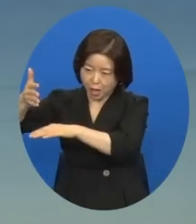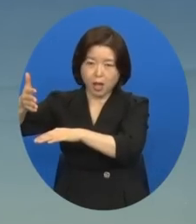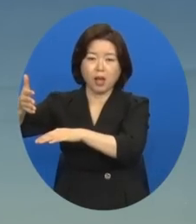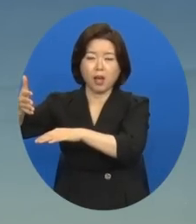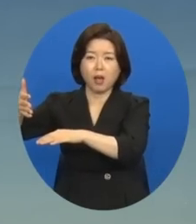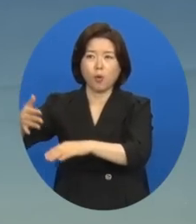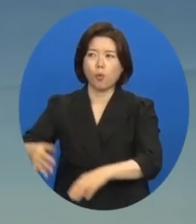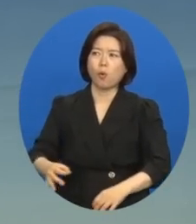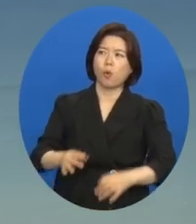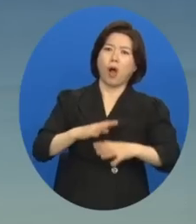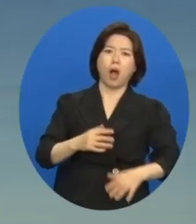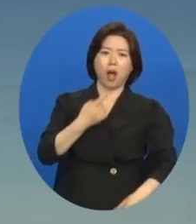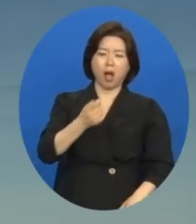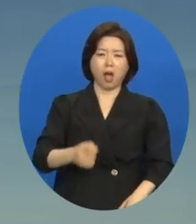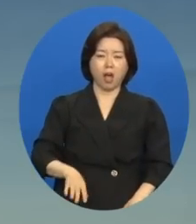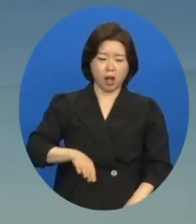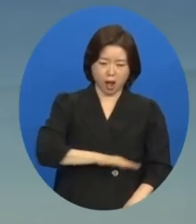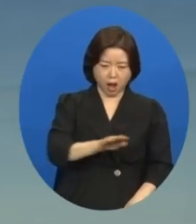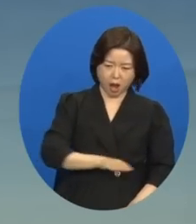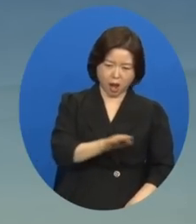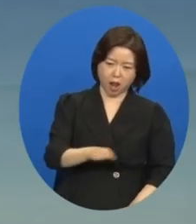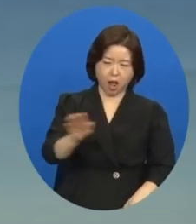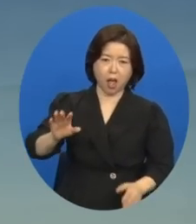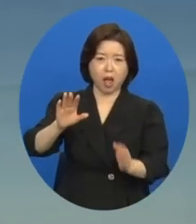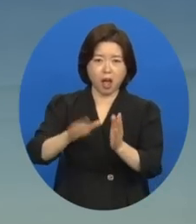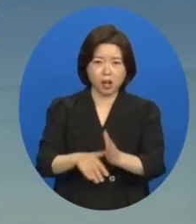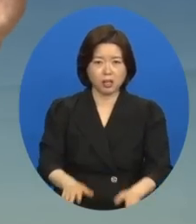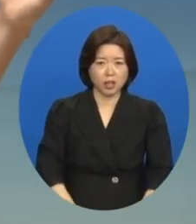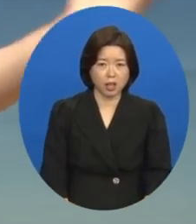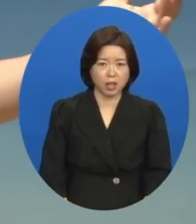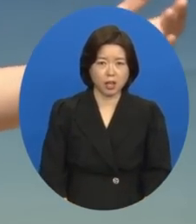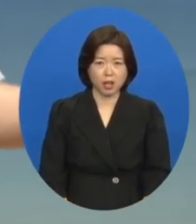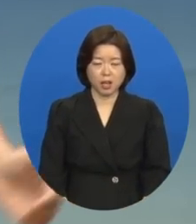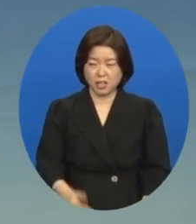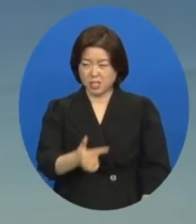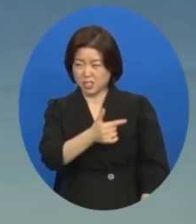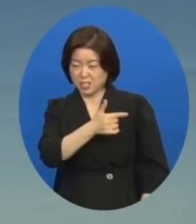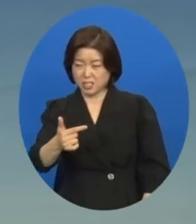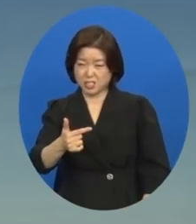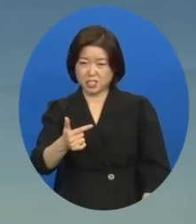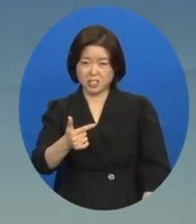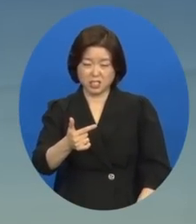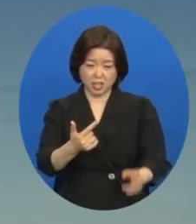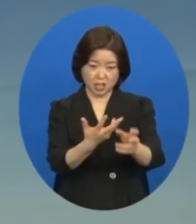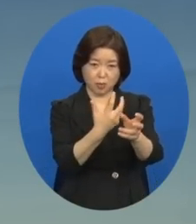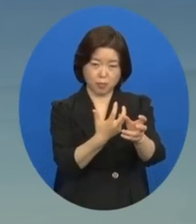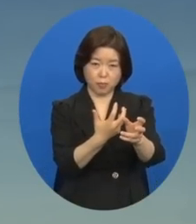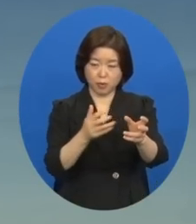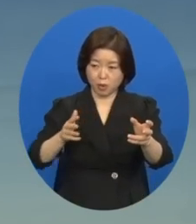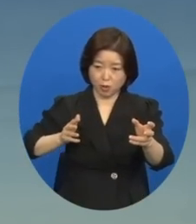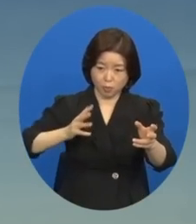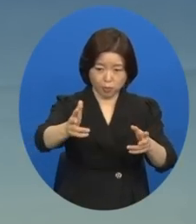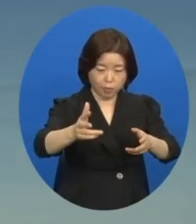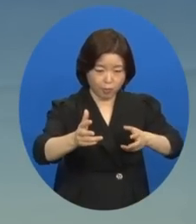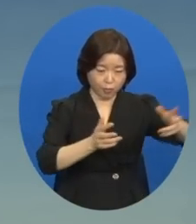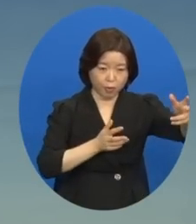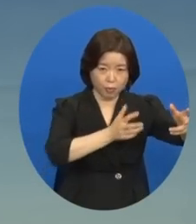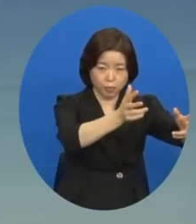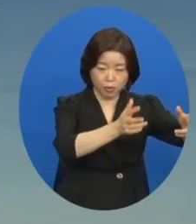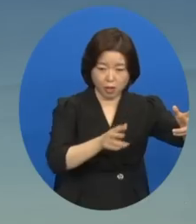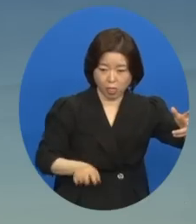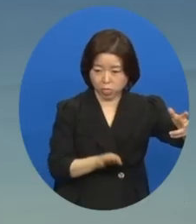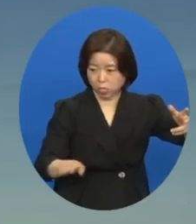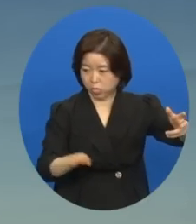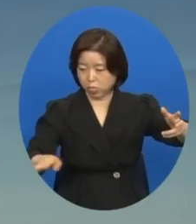아찔하더라고요. 그리고 그렇게 도는 순간에 옆에 아주 커다란 컨테이너 트럭이 몇 개가 휙휙휙